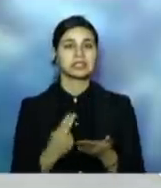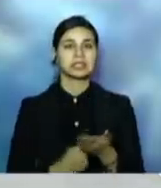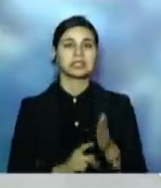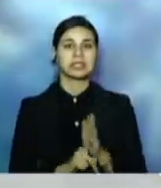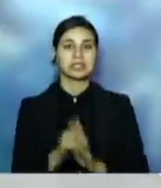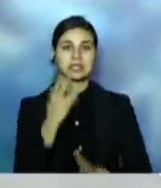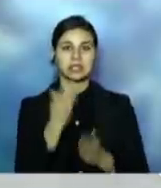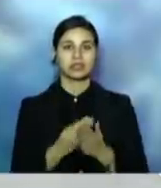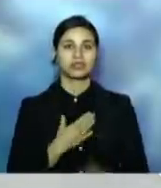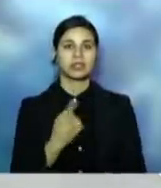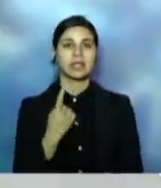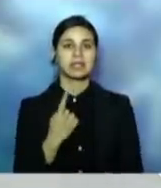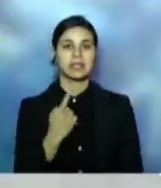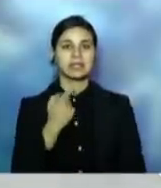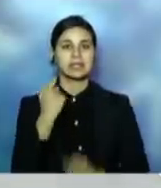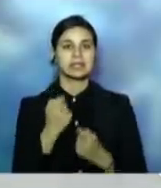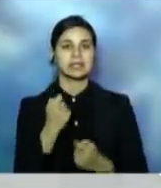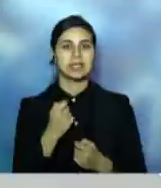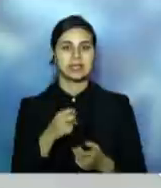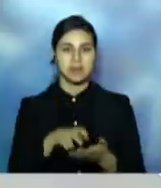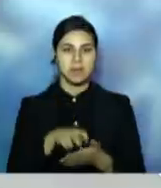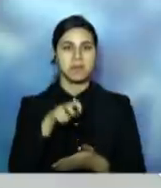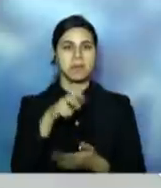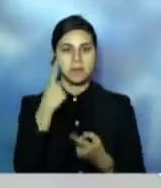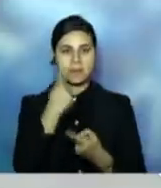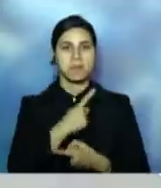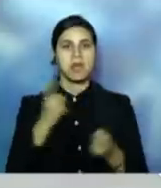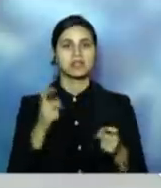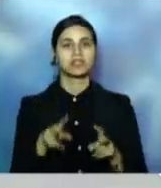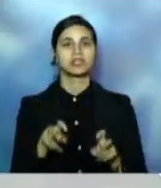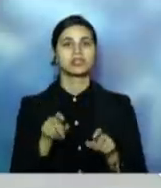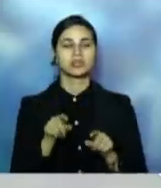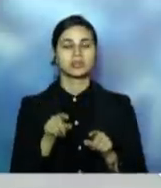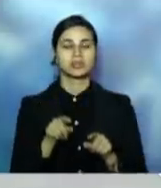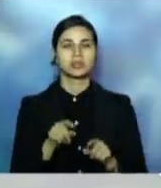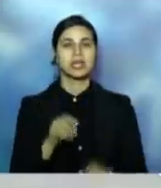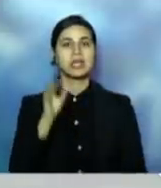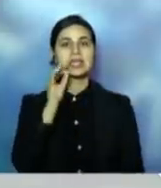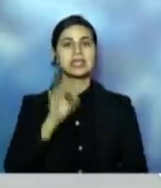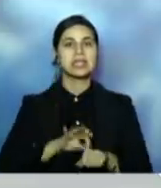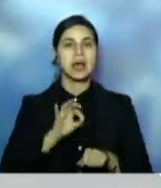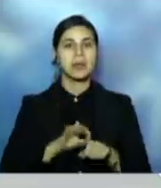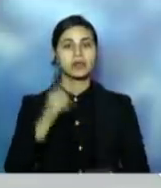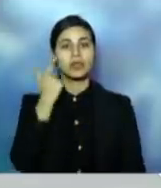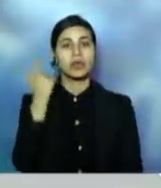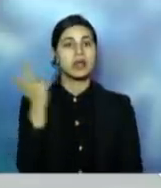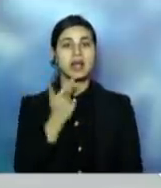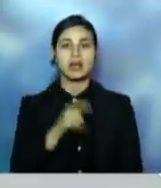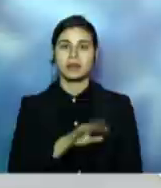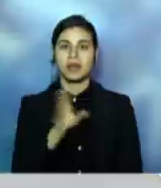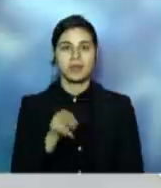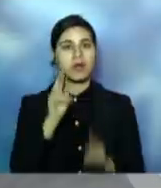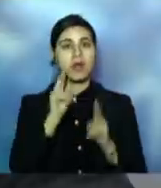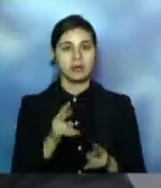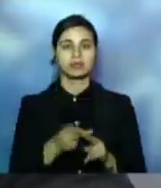დასაწყისში, ჩვენი ერთ-ერთი ძირითადი მესიჯი ეს გახლავთ: დიაბეტური განათლების არქონა ისევე